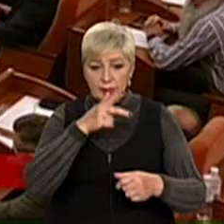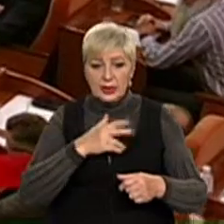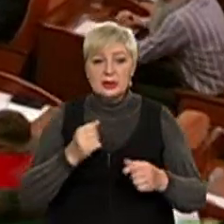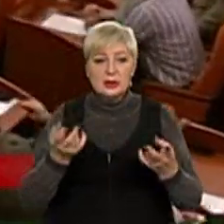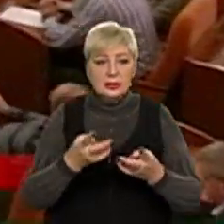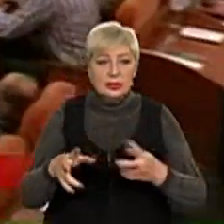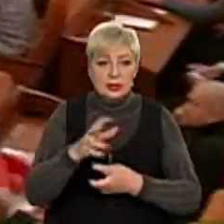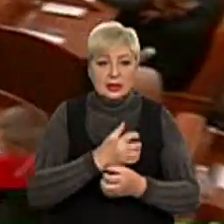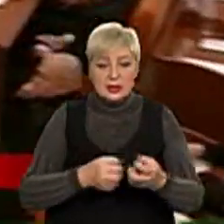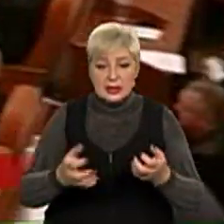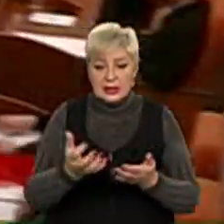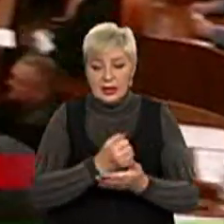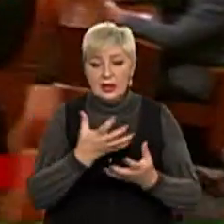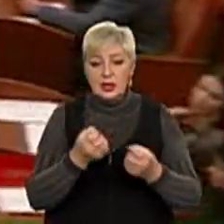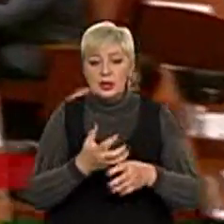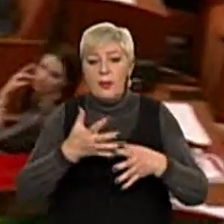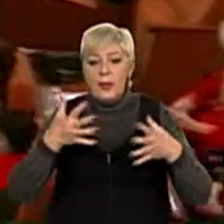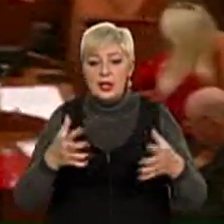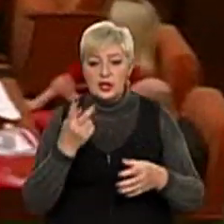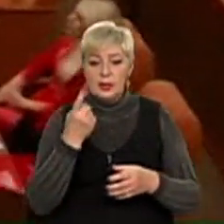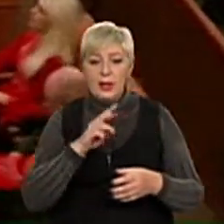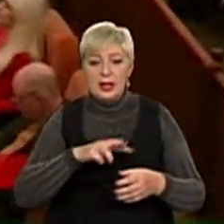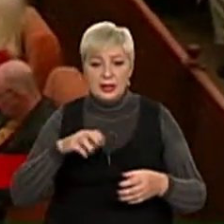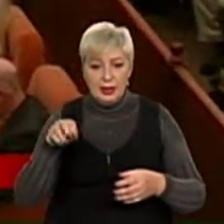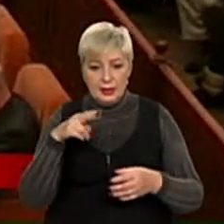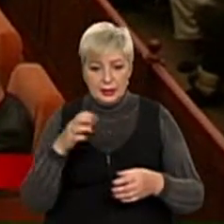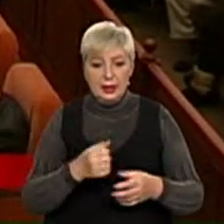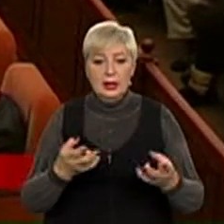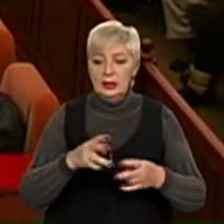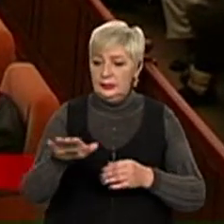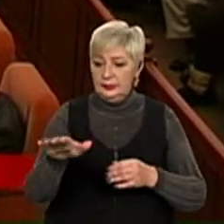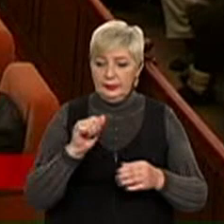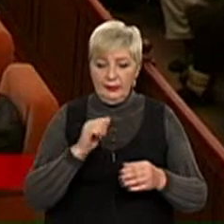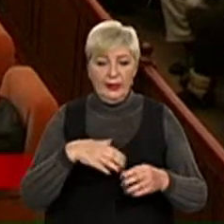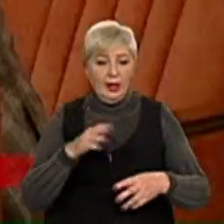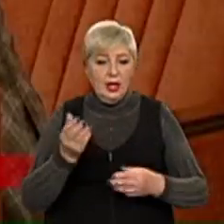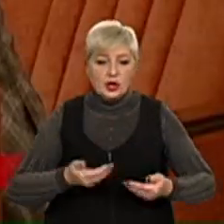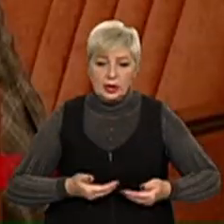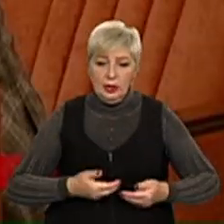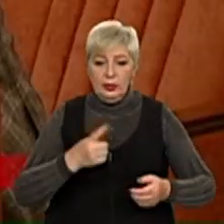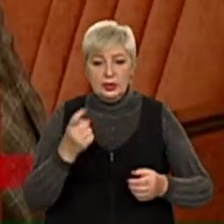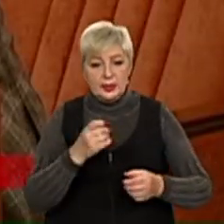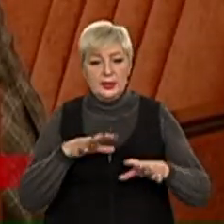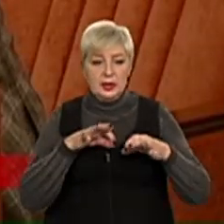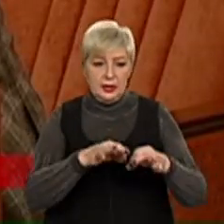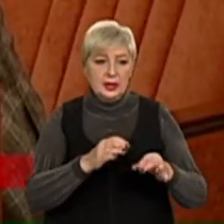мільярда гривень. За словами мера Бориса Філатова, доведеться брати гроші з департаментів житлового господарства та транспорту.